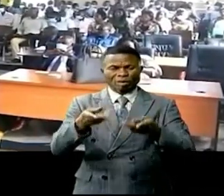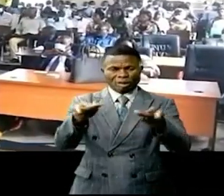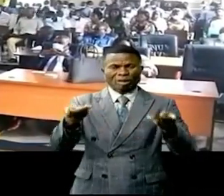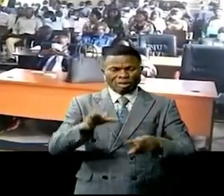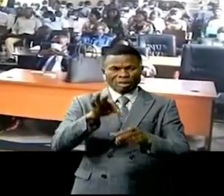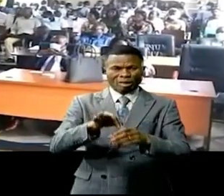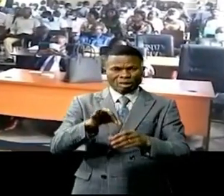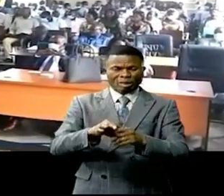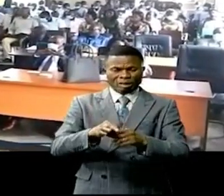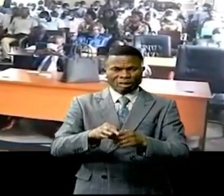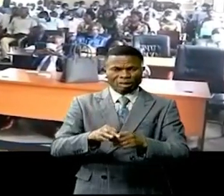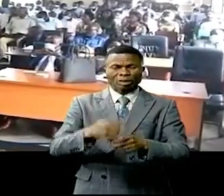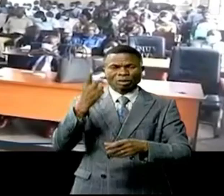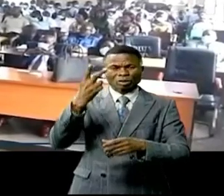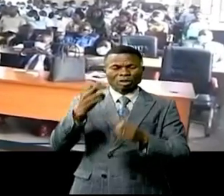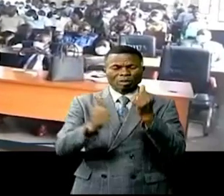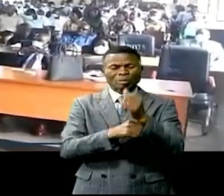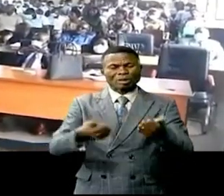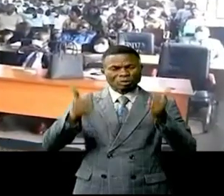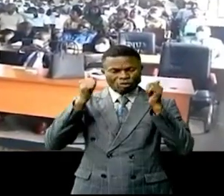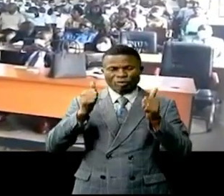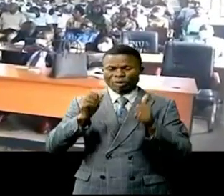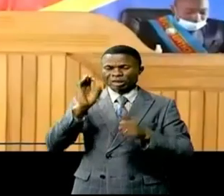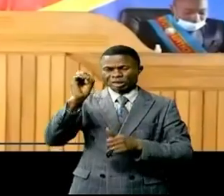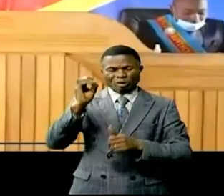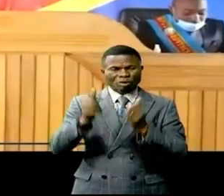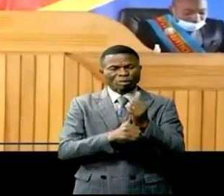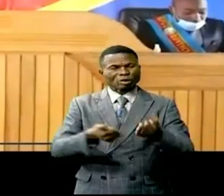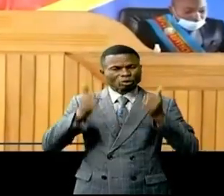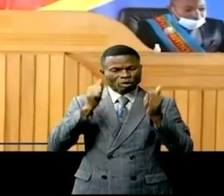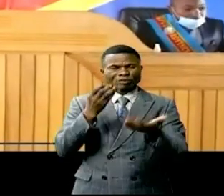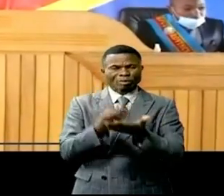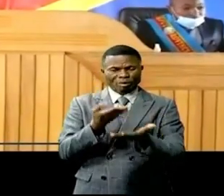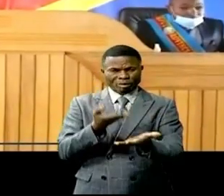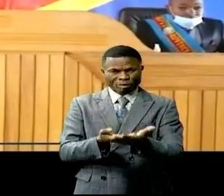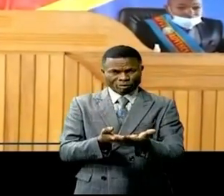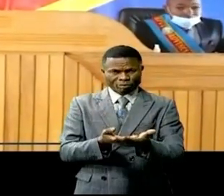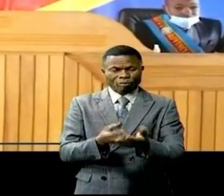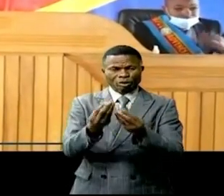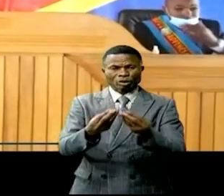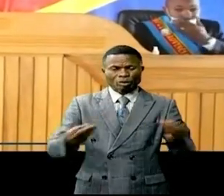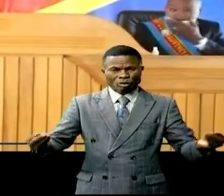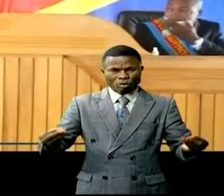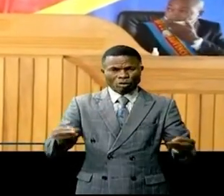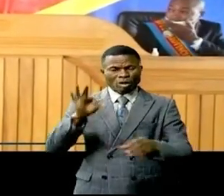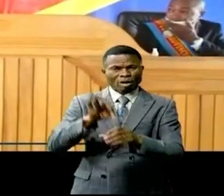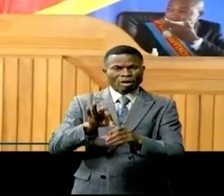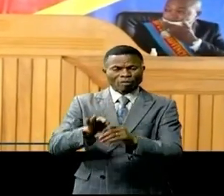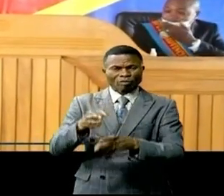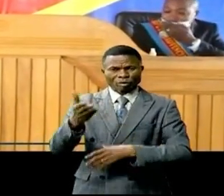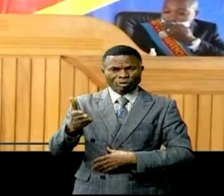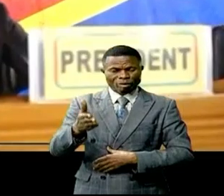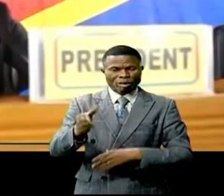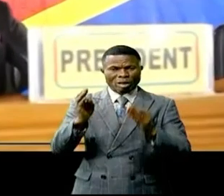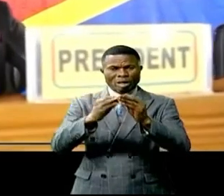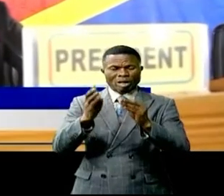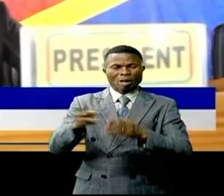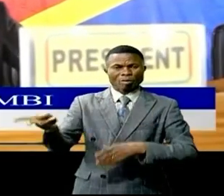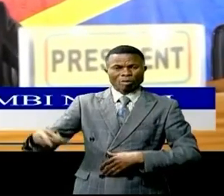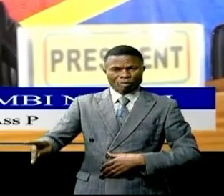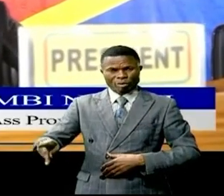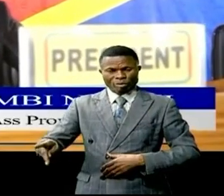10 abstentions et 0 voix contre ce budget. Au vu du résultat des votes, L'Assemblée